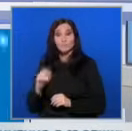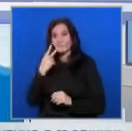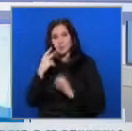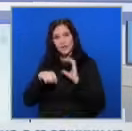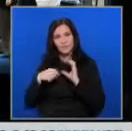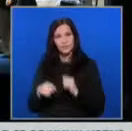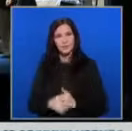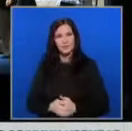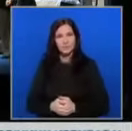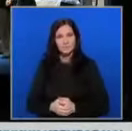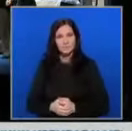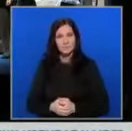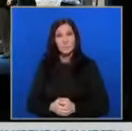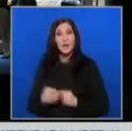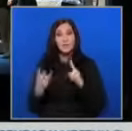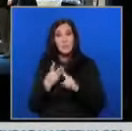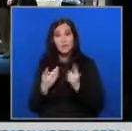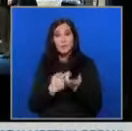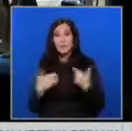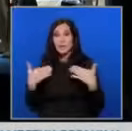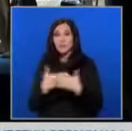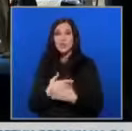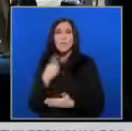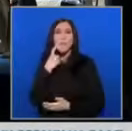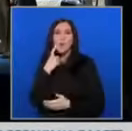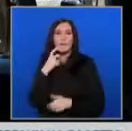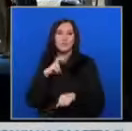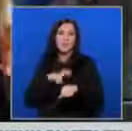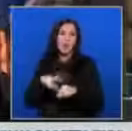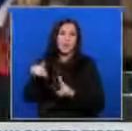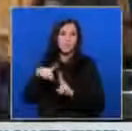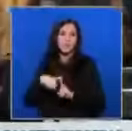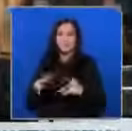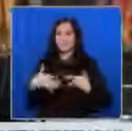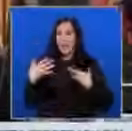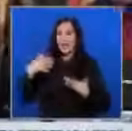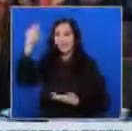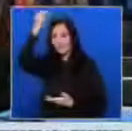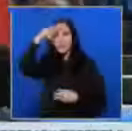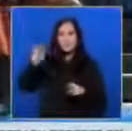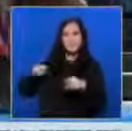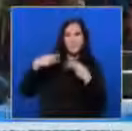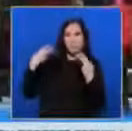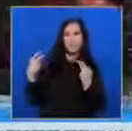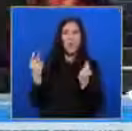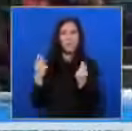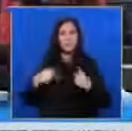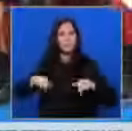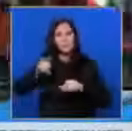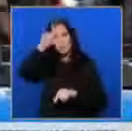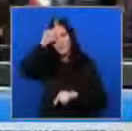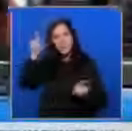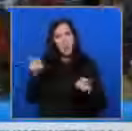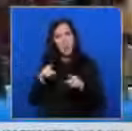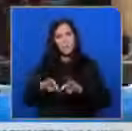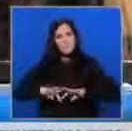Цонева. Трета поредна вечер «Бохеми» на Джакомо Пучини зарадва българската публика на сцената на Софийската опера и